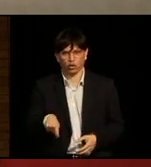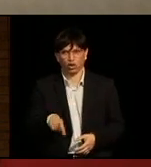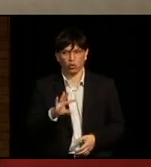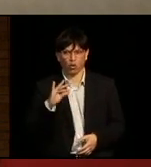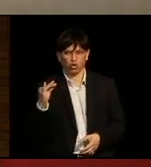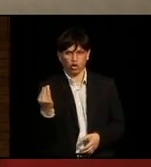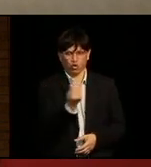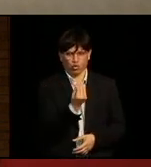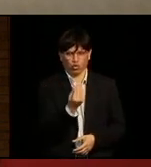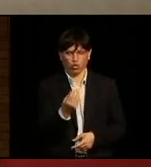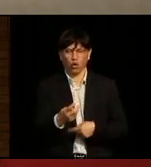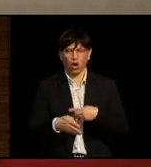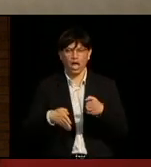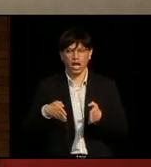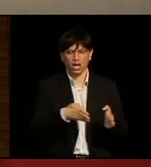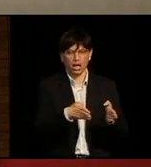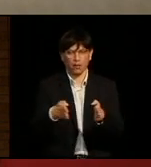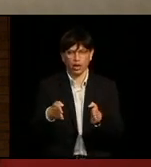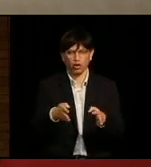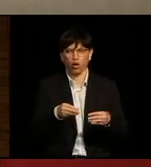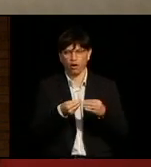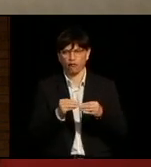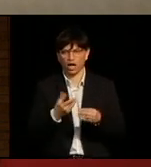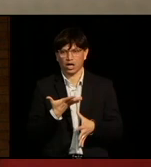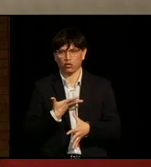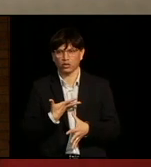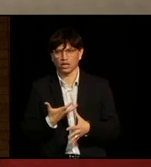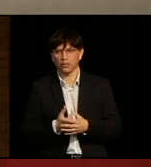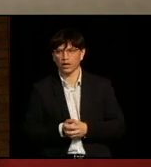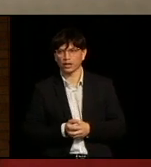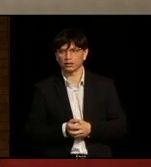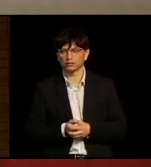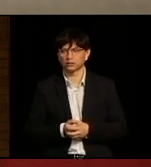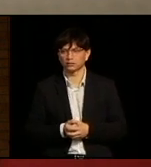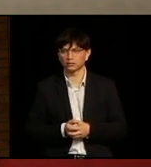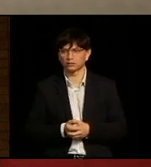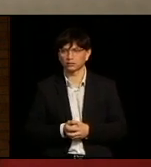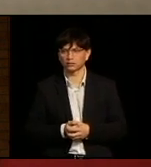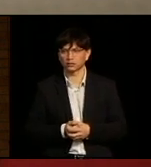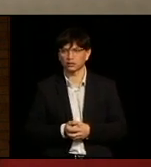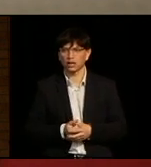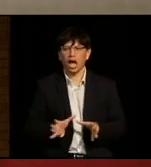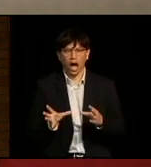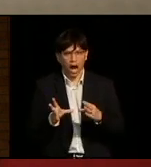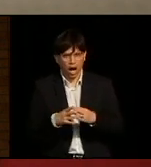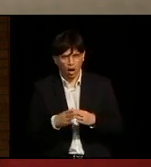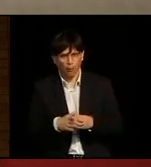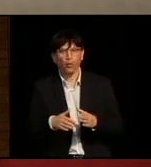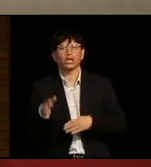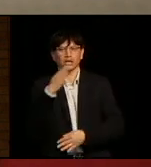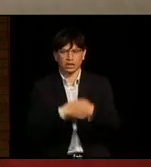tutto il percorso che si è fatto nella nell'approcciare alla relazione fra catechesi e